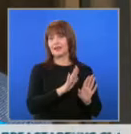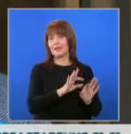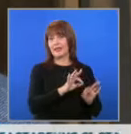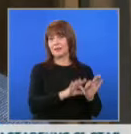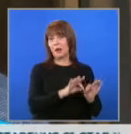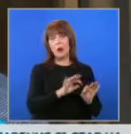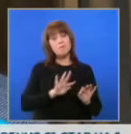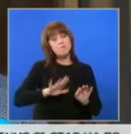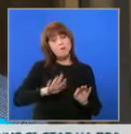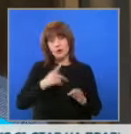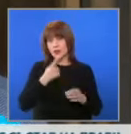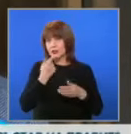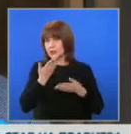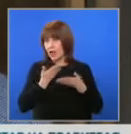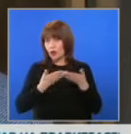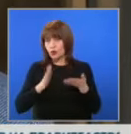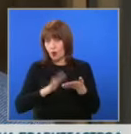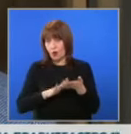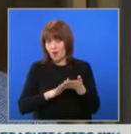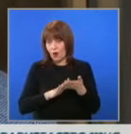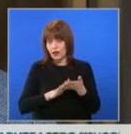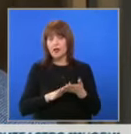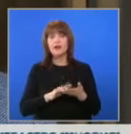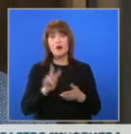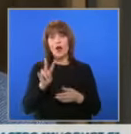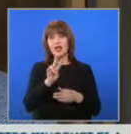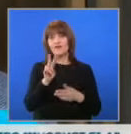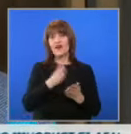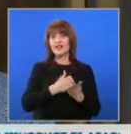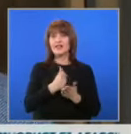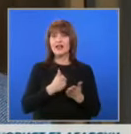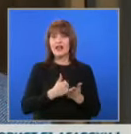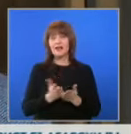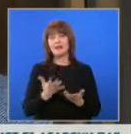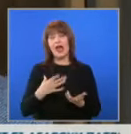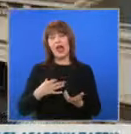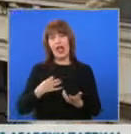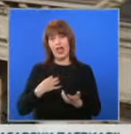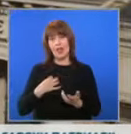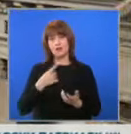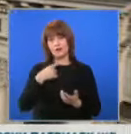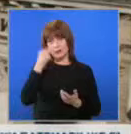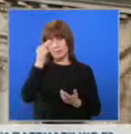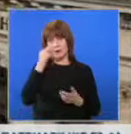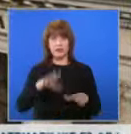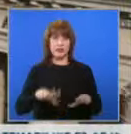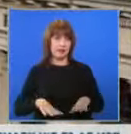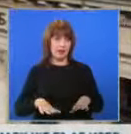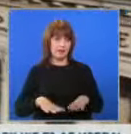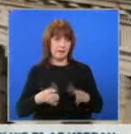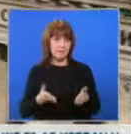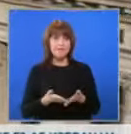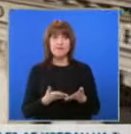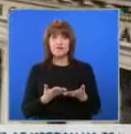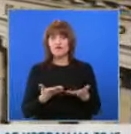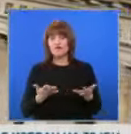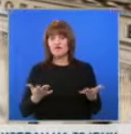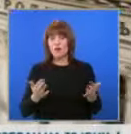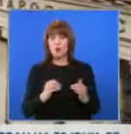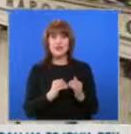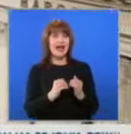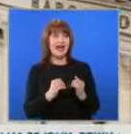се договорили да го гласуват, но и в двата варианта това е лош вариант за българските граждани. ППДБ са много разделени и това самите